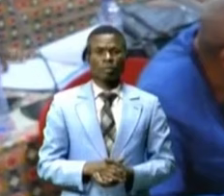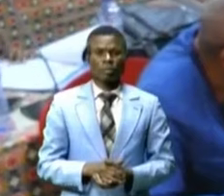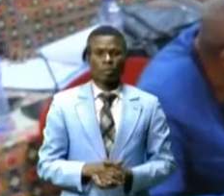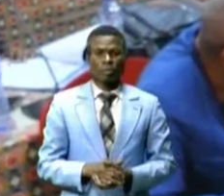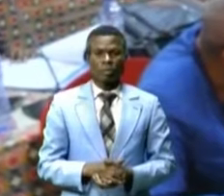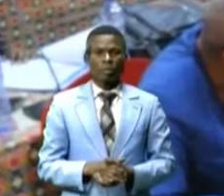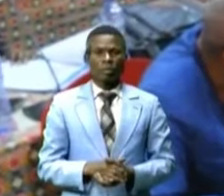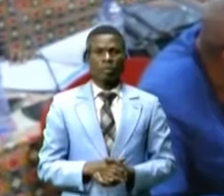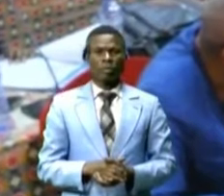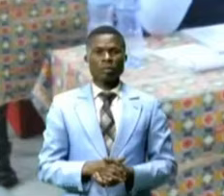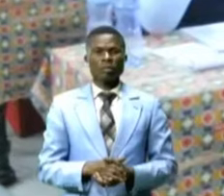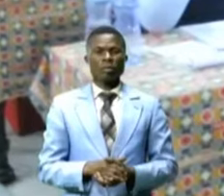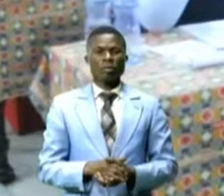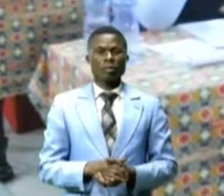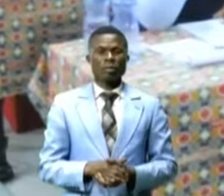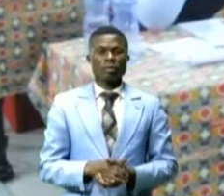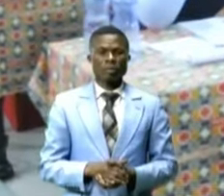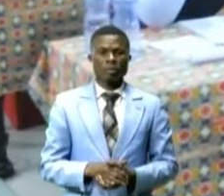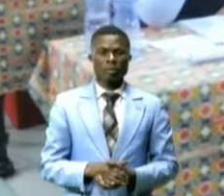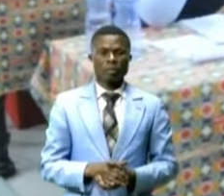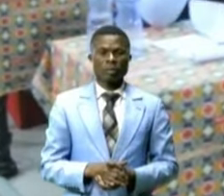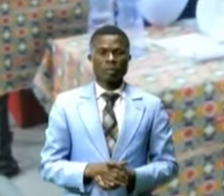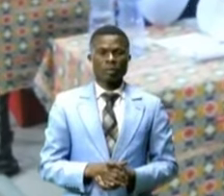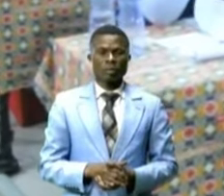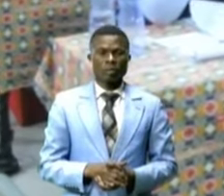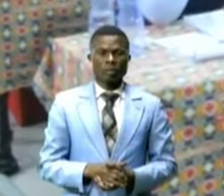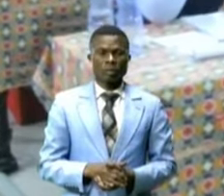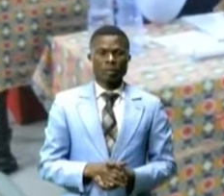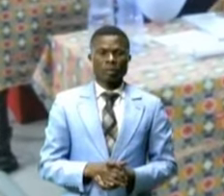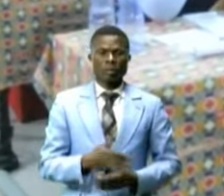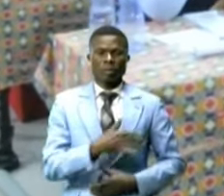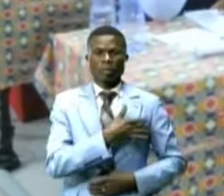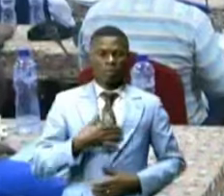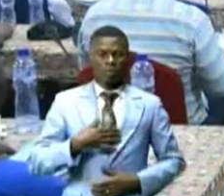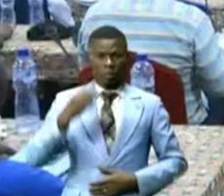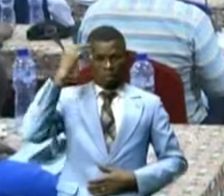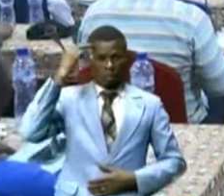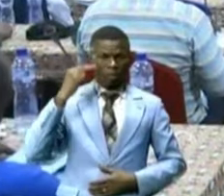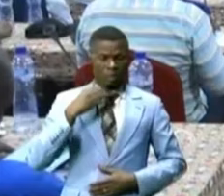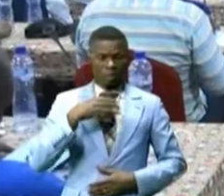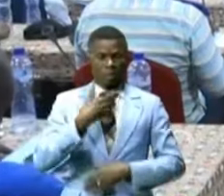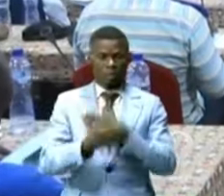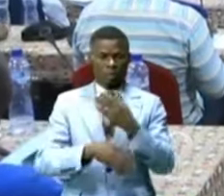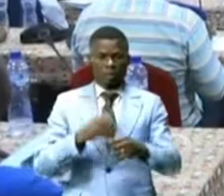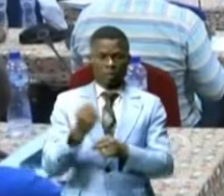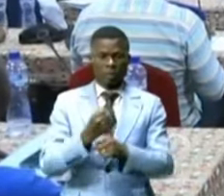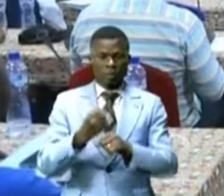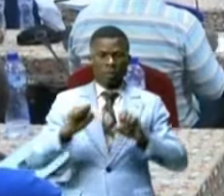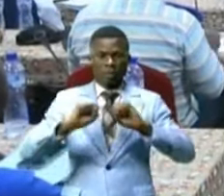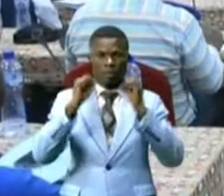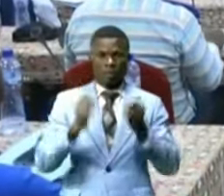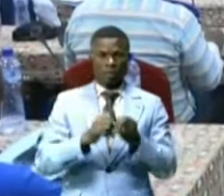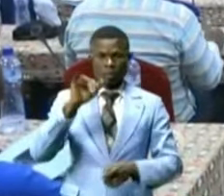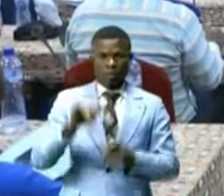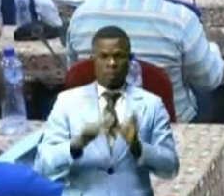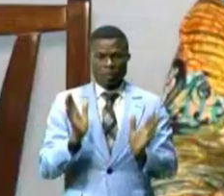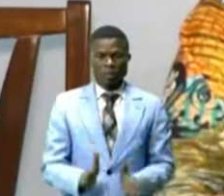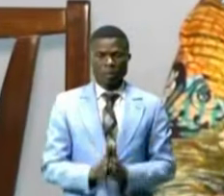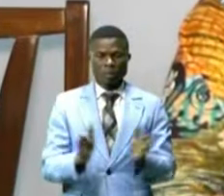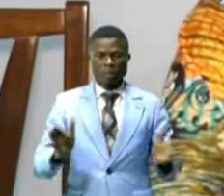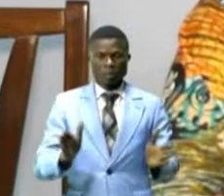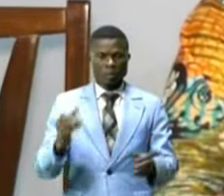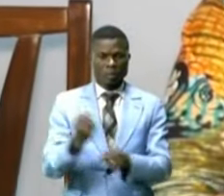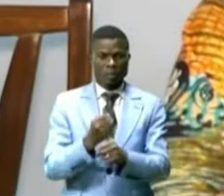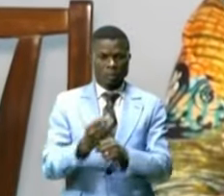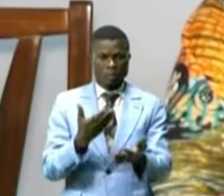après 4 jours de travaux marathon ouverts au nom de la ministre de l'Emploi, Travail et Prévoir Social par le secrétaire général à l'Emploi et au